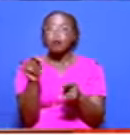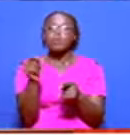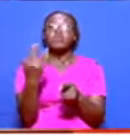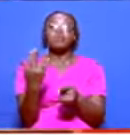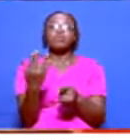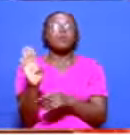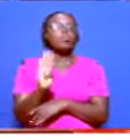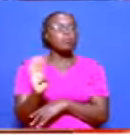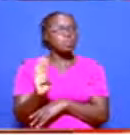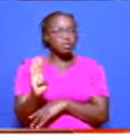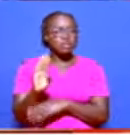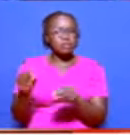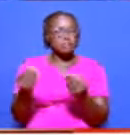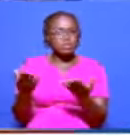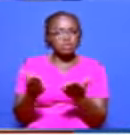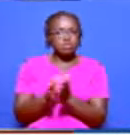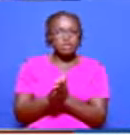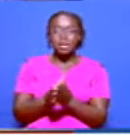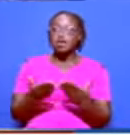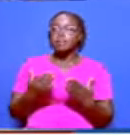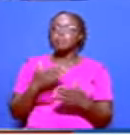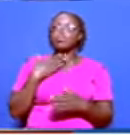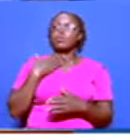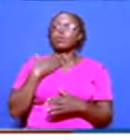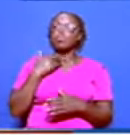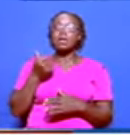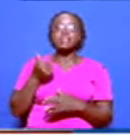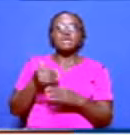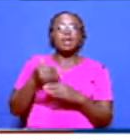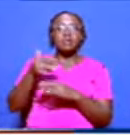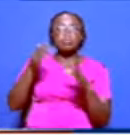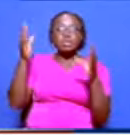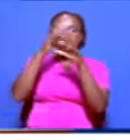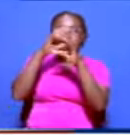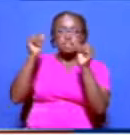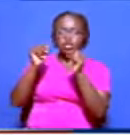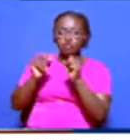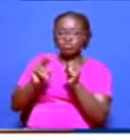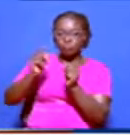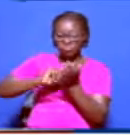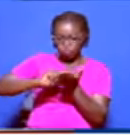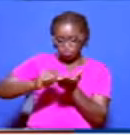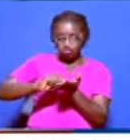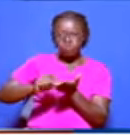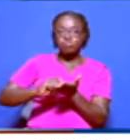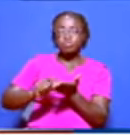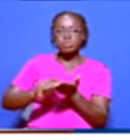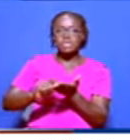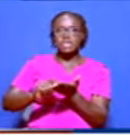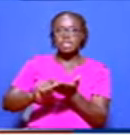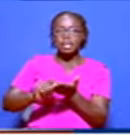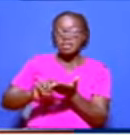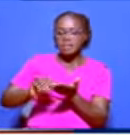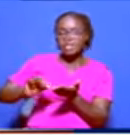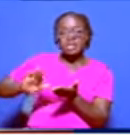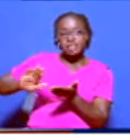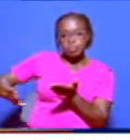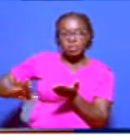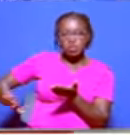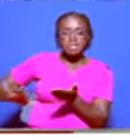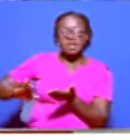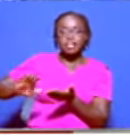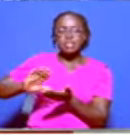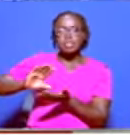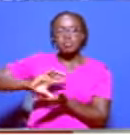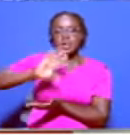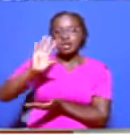ilikuwa kidaiwa na wauzaji hawa wa mafuta baada ya Rais Uhuru Kenyatta kutia saini mswada wa makadirio ya bajeti ya ziada.